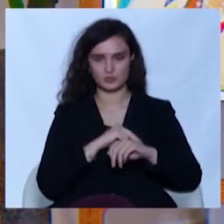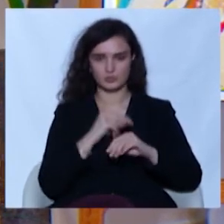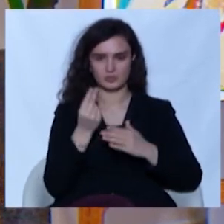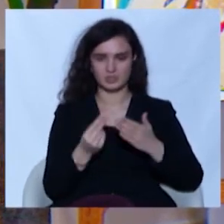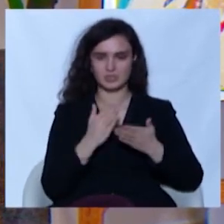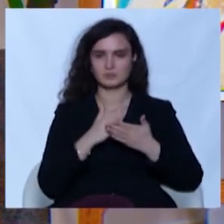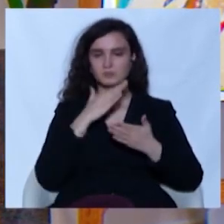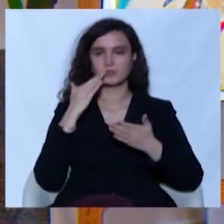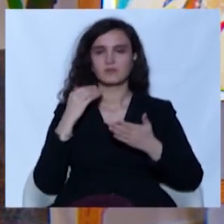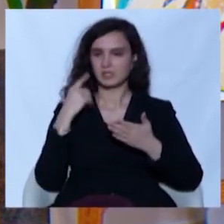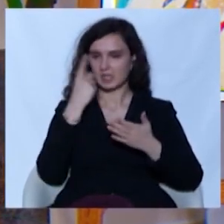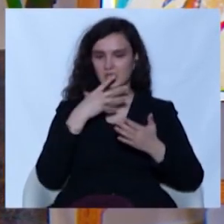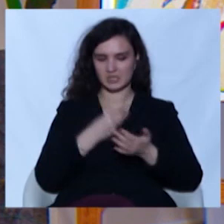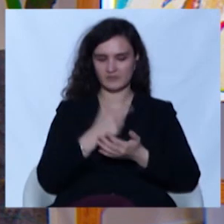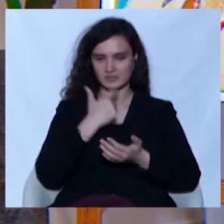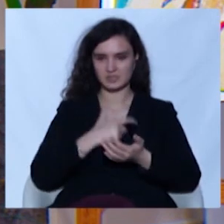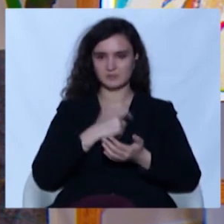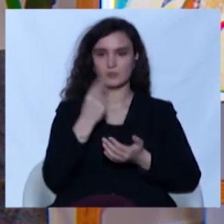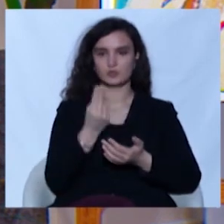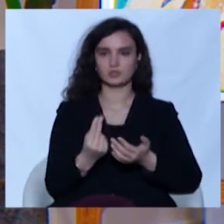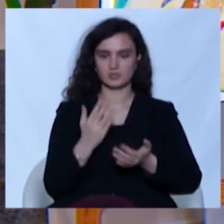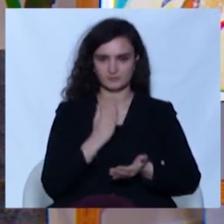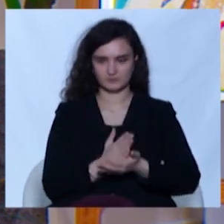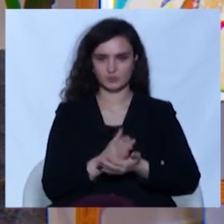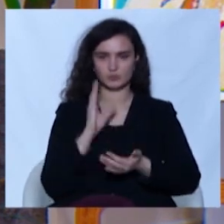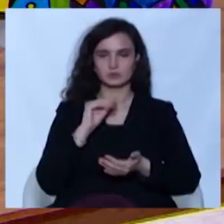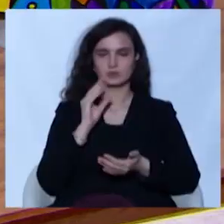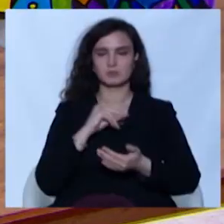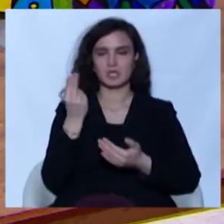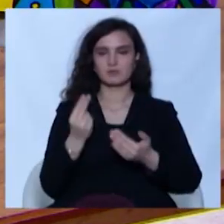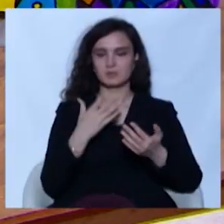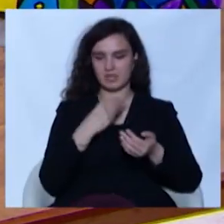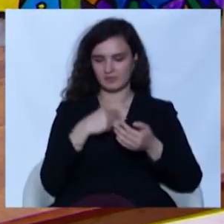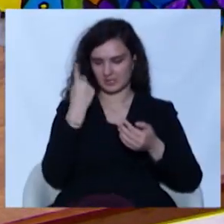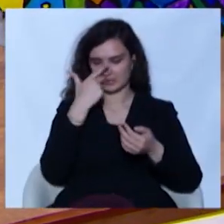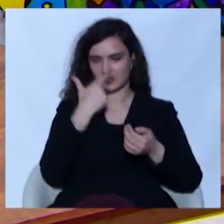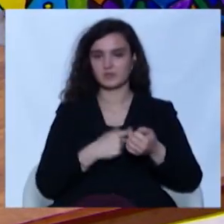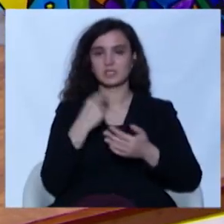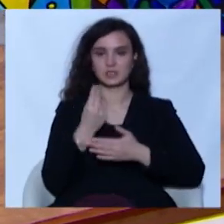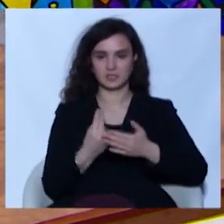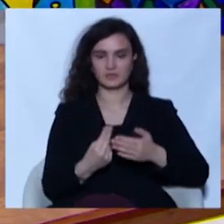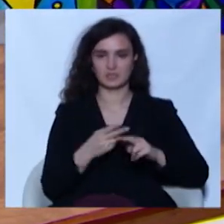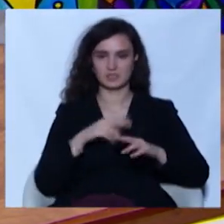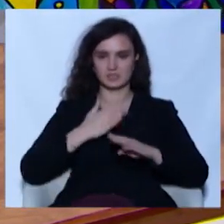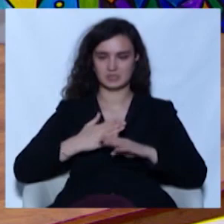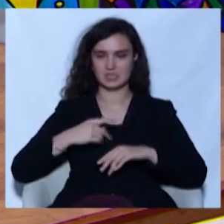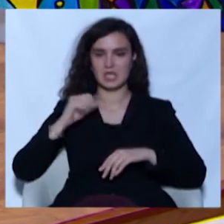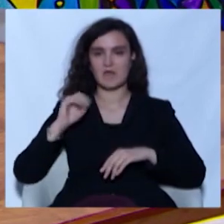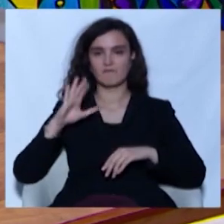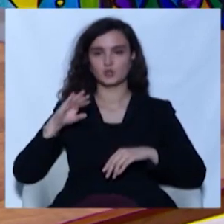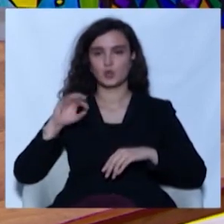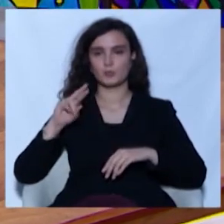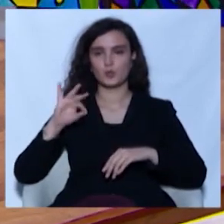ძალიან ბევრი ავტოპორტრეტი, ალბათ თქვენ უკვე იცით, როცა მხატვრები თავიანთ თავს ხატავენ, ხო, ეს არის ავტოპორტრეტი. Რა